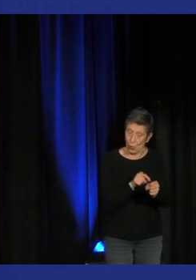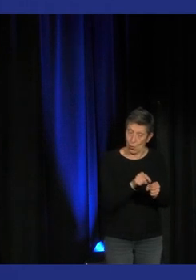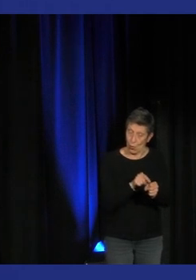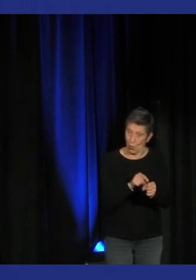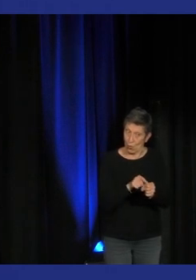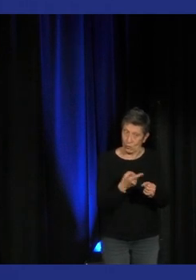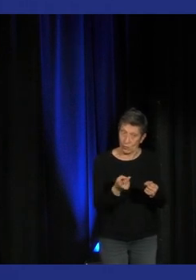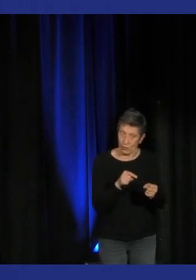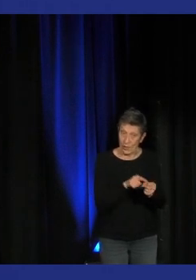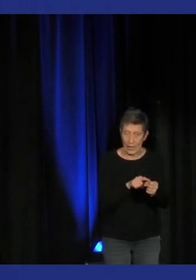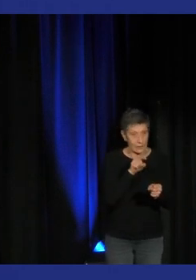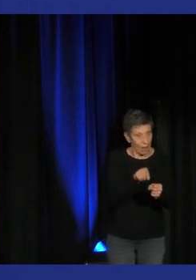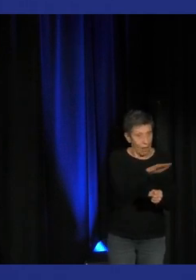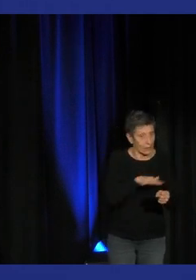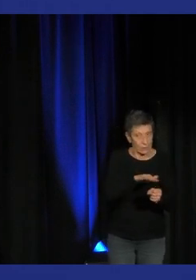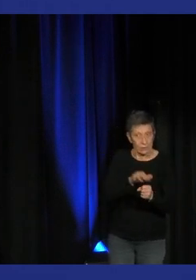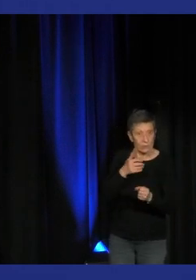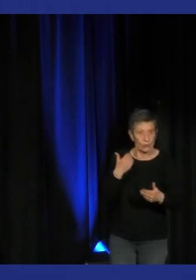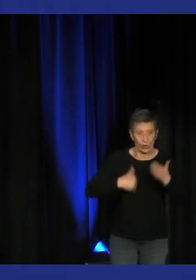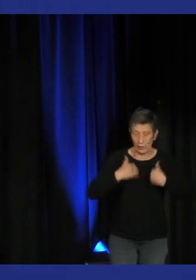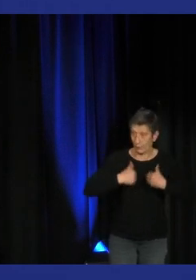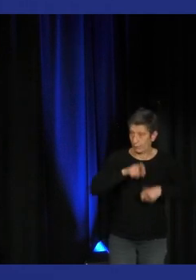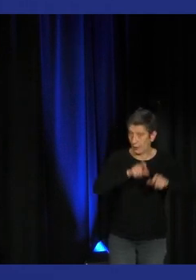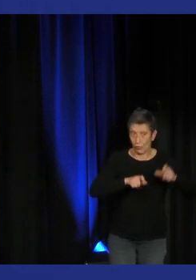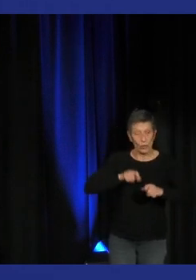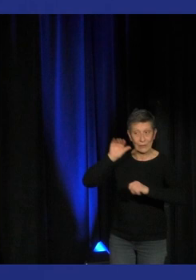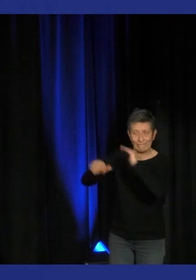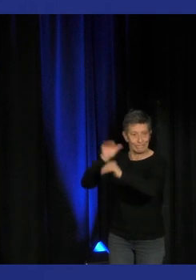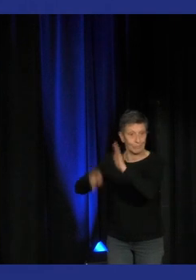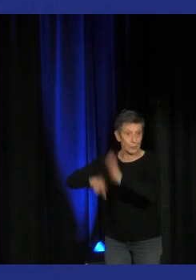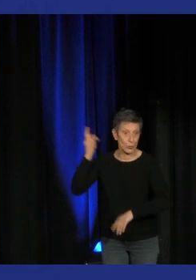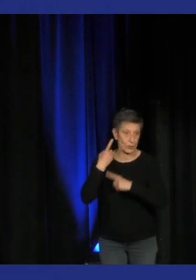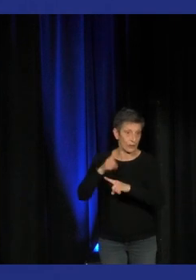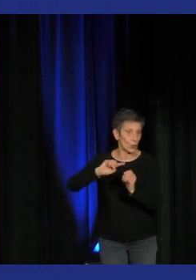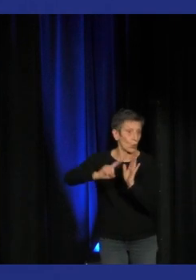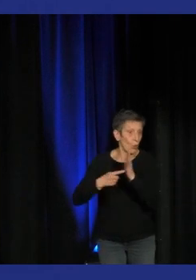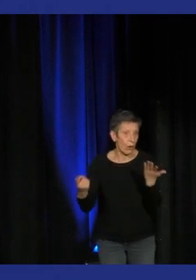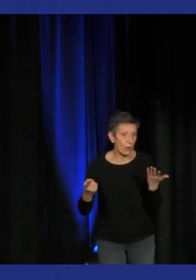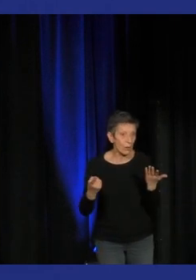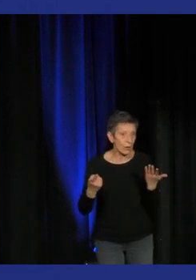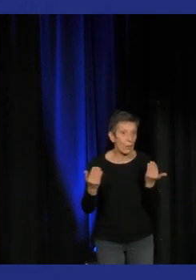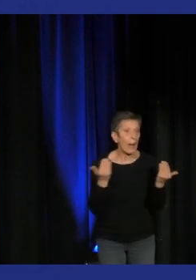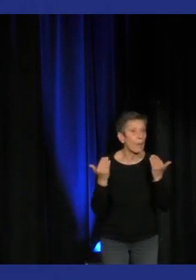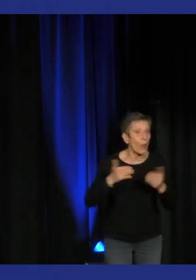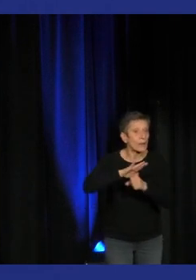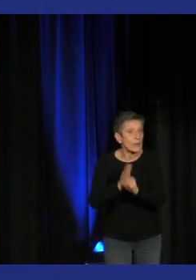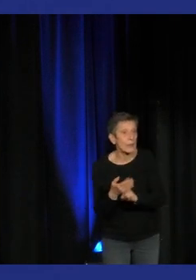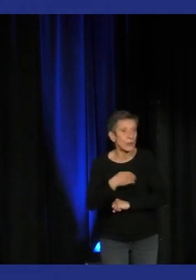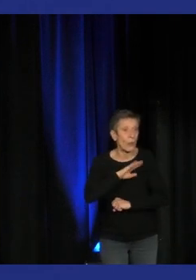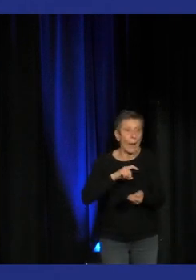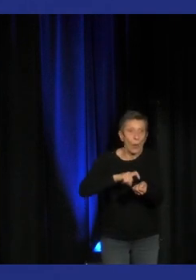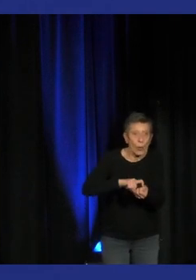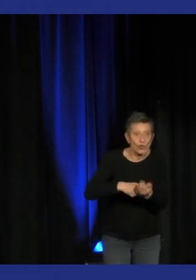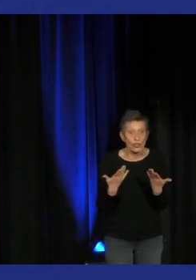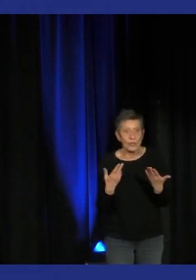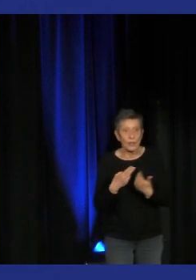saisi, bien devant les discriminations liées à l'origine, à la nationalité ou à l'état de santé. Donc ça,